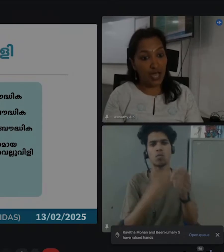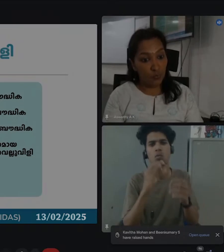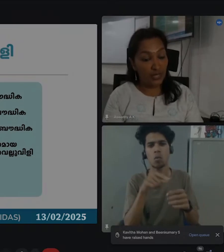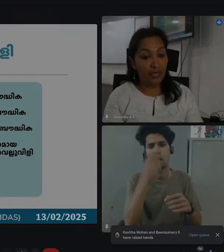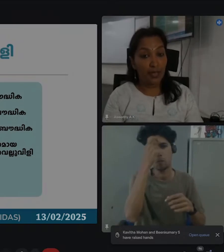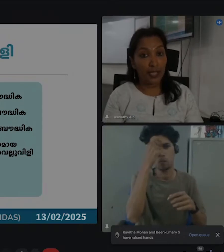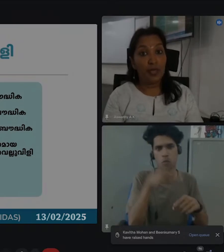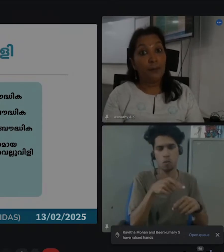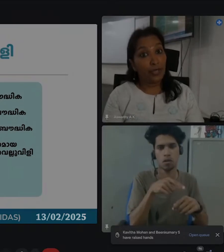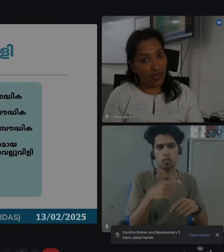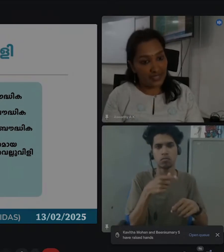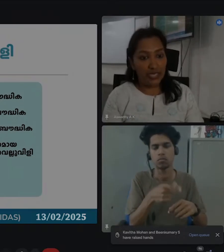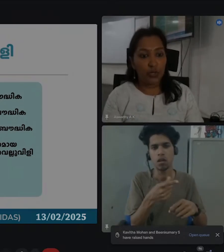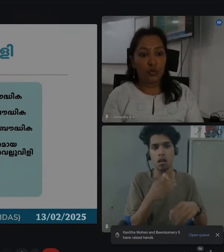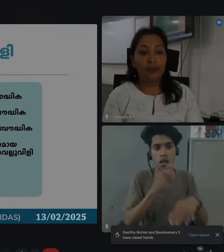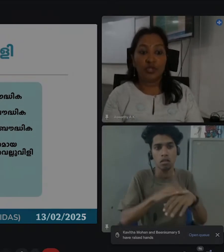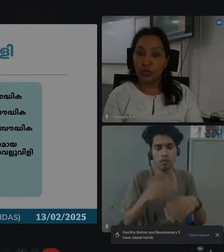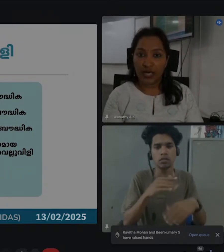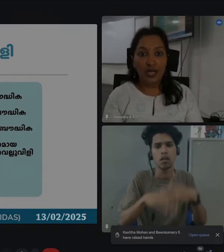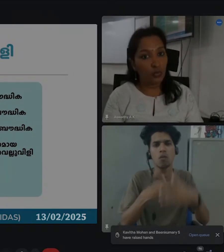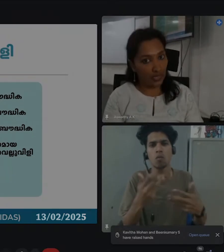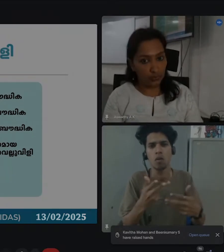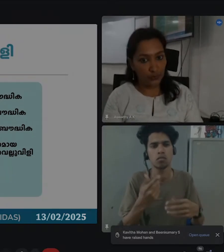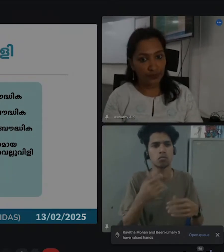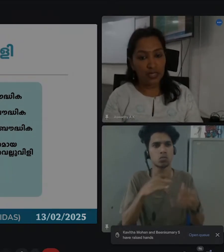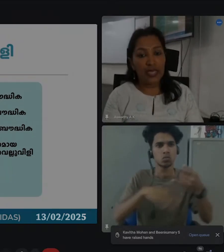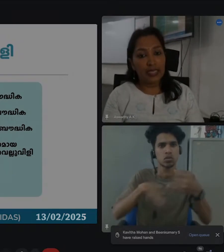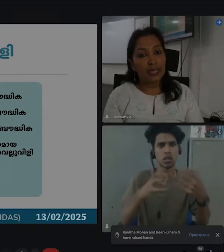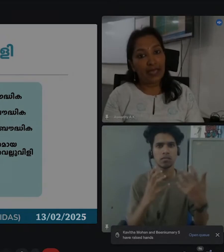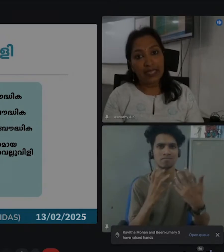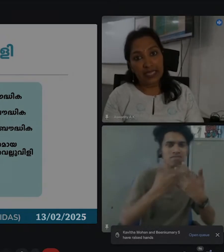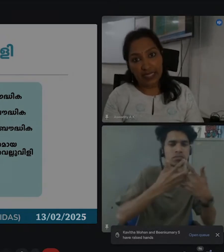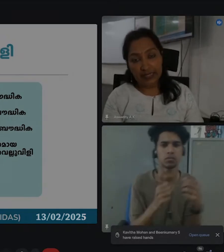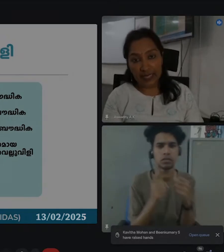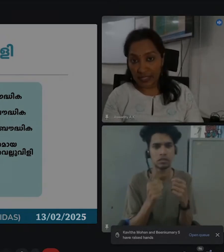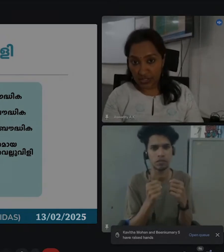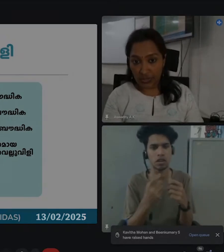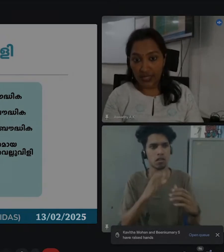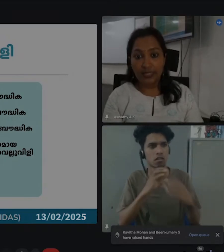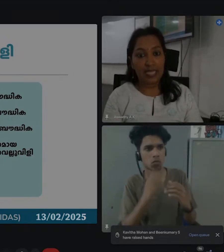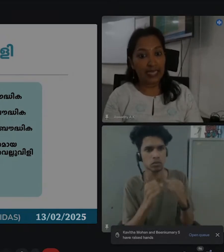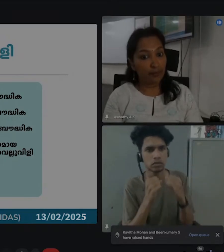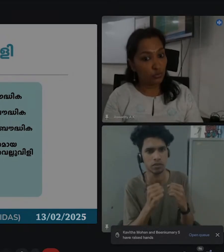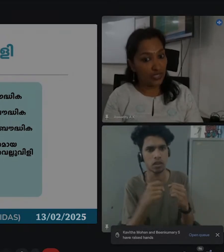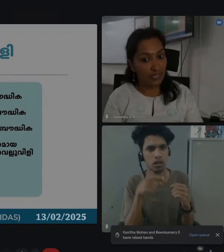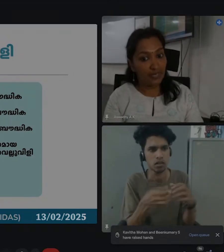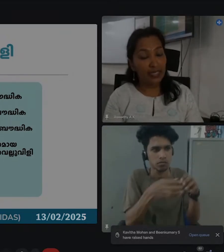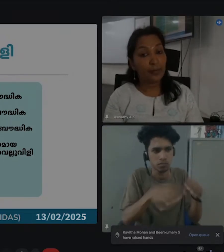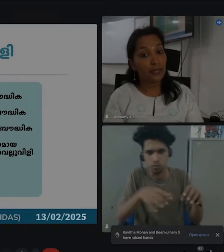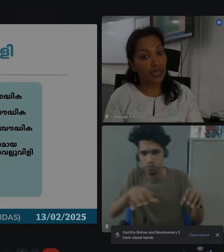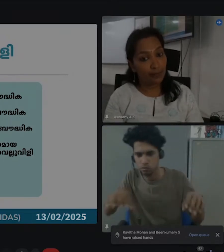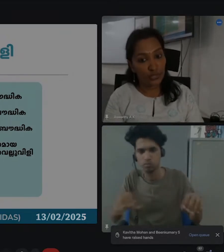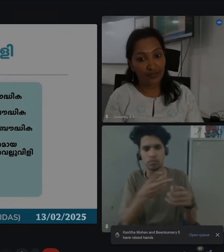ആശയപരമായും സാമൂഹ്യപരമായും പെരുമാറ്റങ്ങളിലുമുള്ള ബുദ്ധിമുട്ടുകൾ ഉണ്ടാകുന്നു. ഇതിനെ പല രീതിയിൽ തരംതിരിച്ചിട്ടുണ്ട്. നേരിയ ഭൗതിക